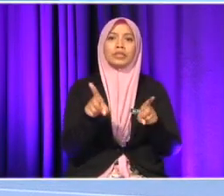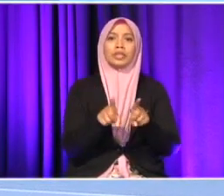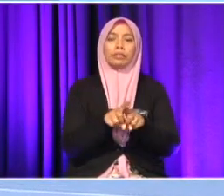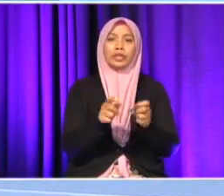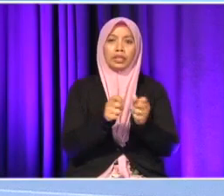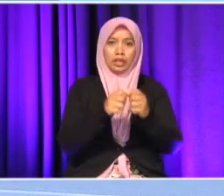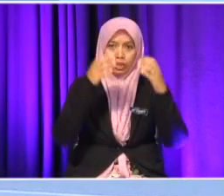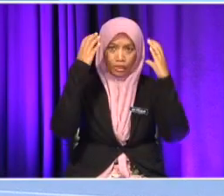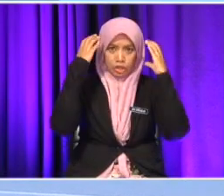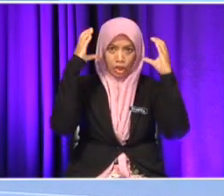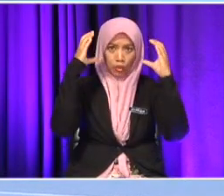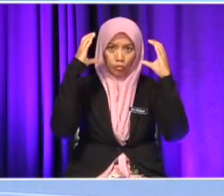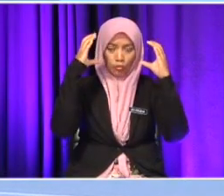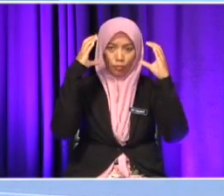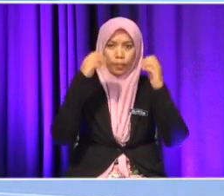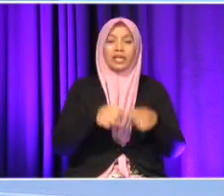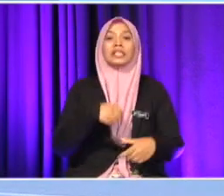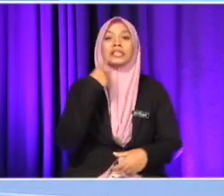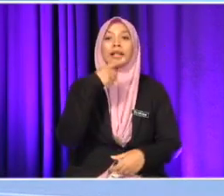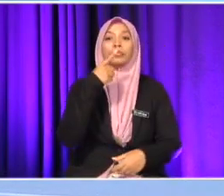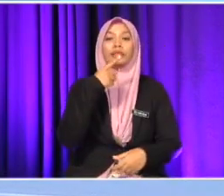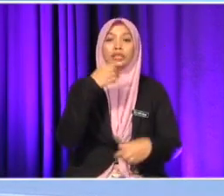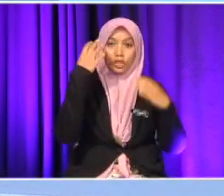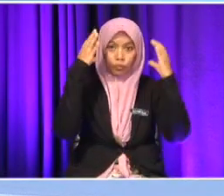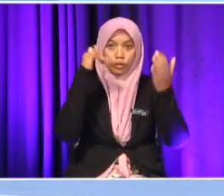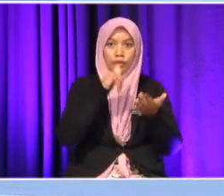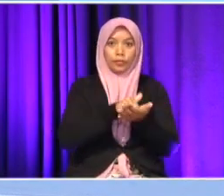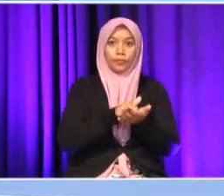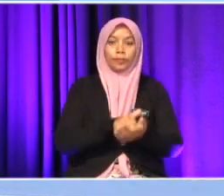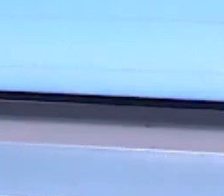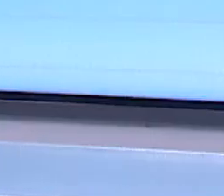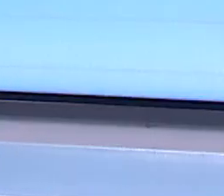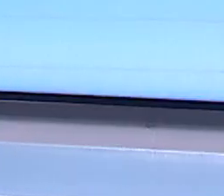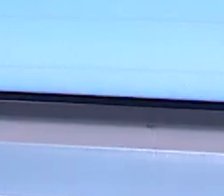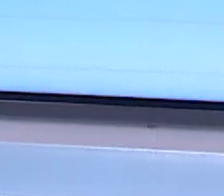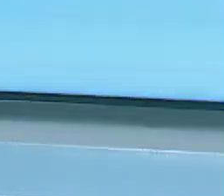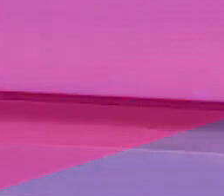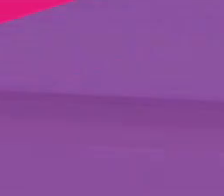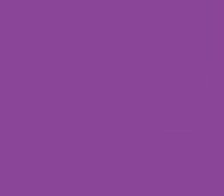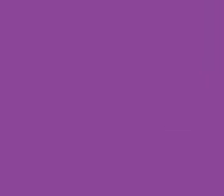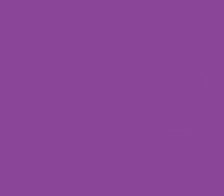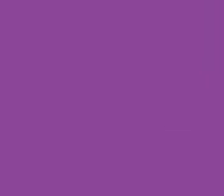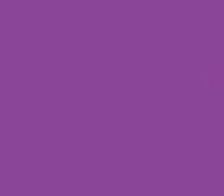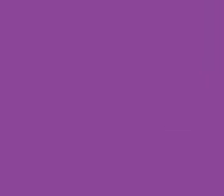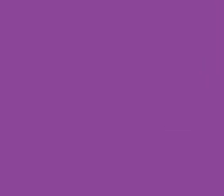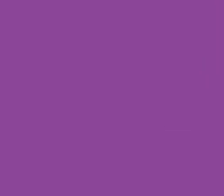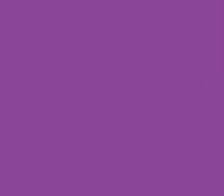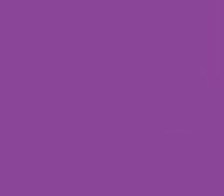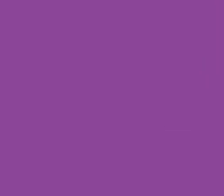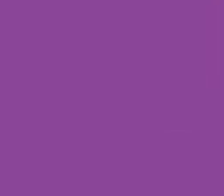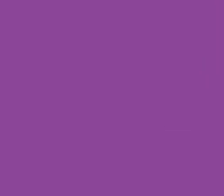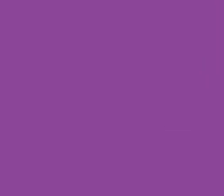cukup hebat dan siapakah beliau profil guru hari ini hah Oh dia ada 10 jadi berapa sih